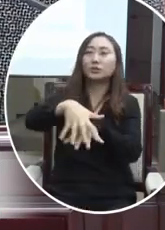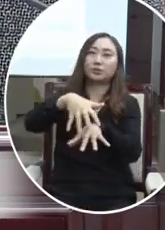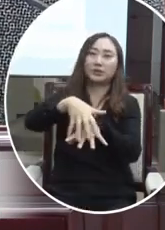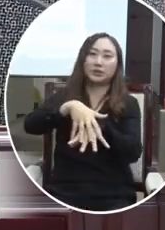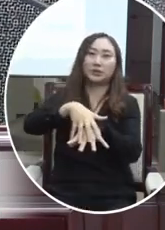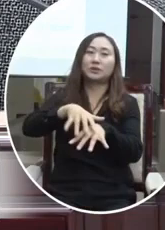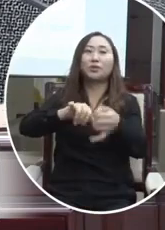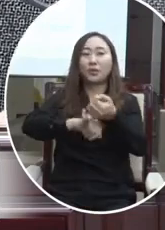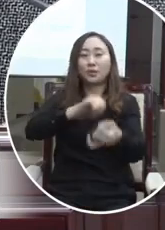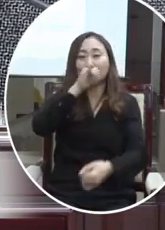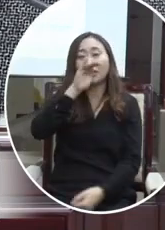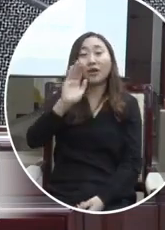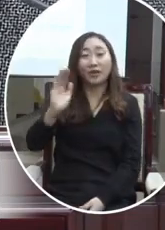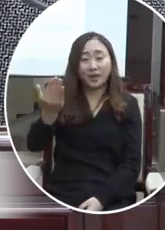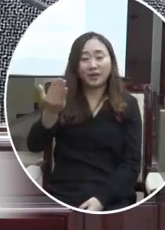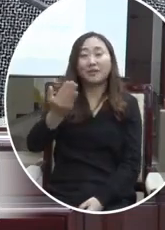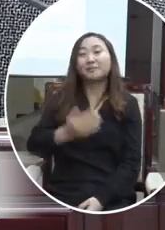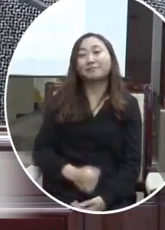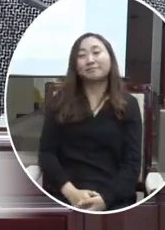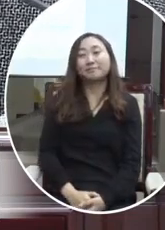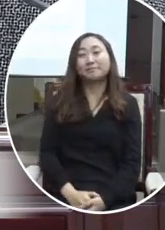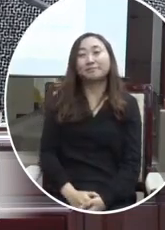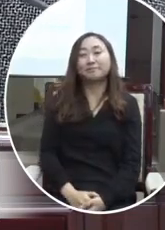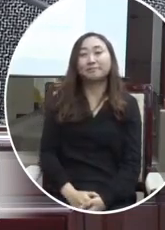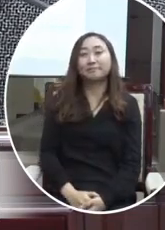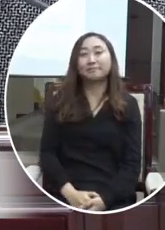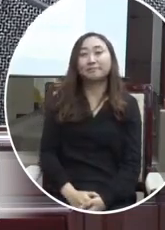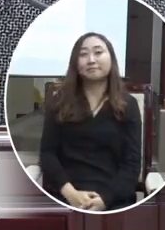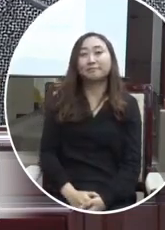예산과 조직이 있어야만 일이 되는 거여서